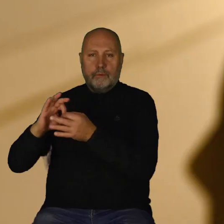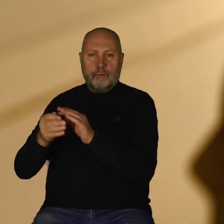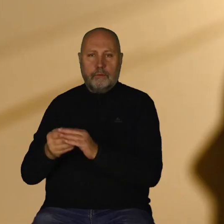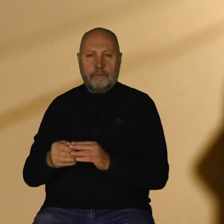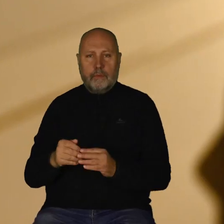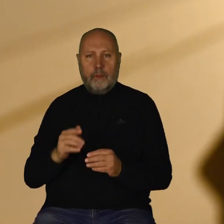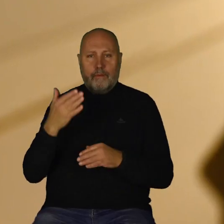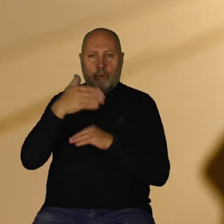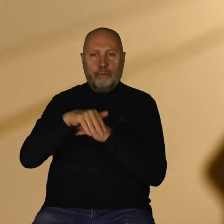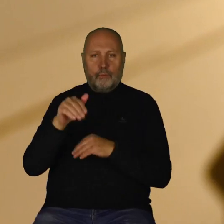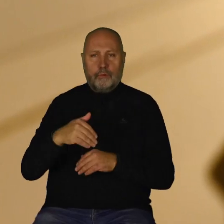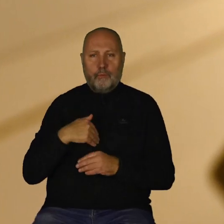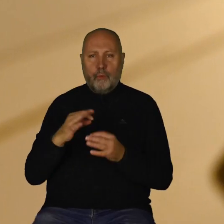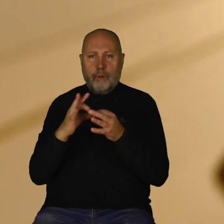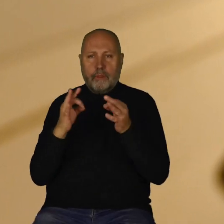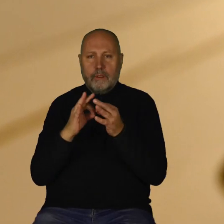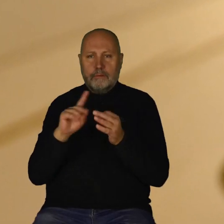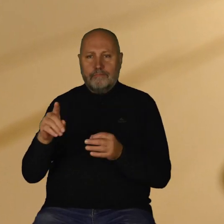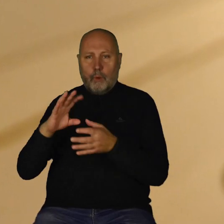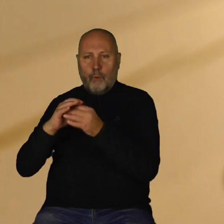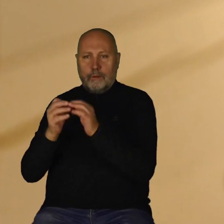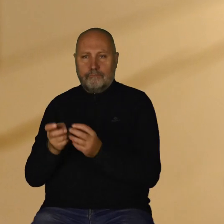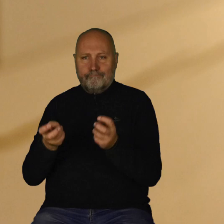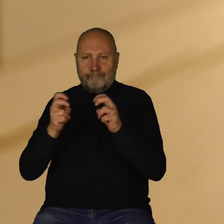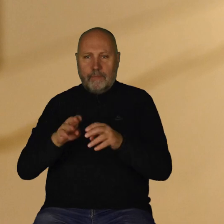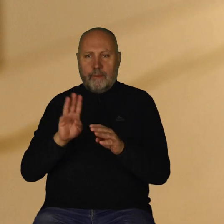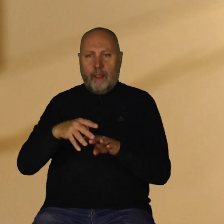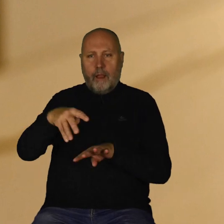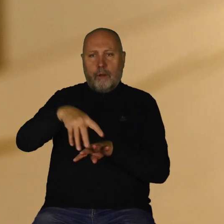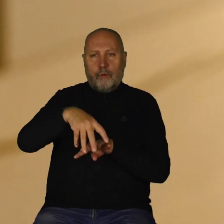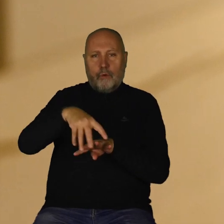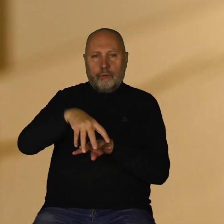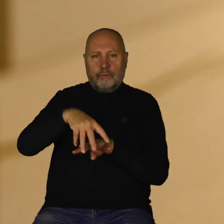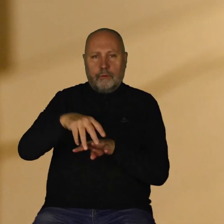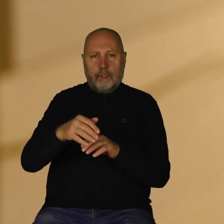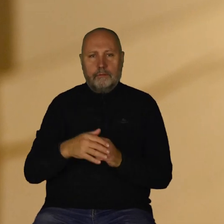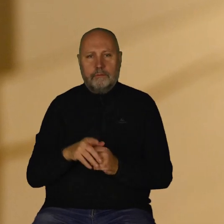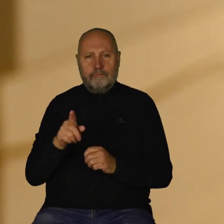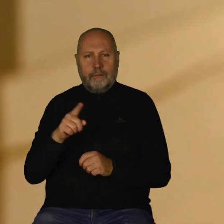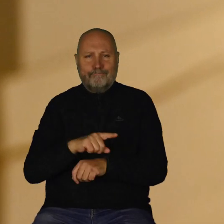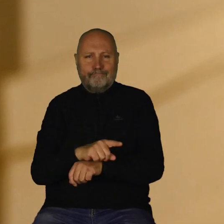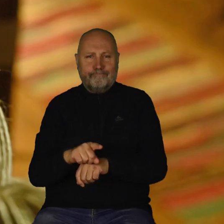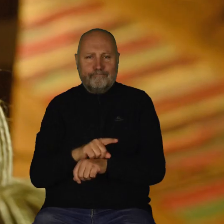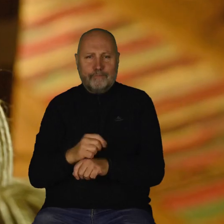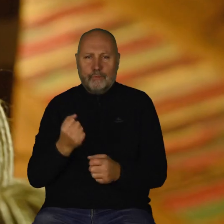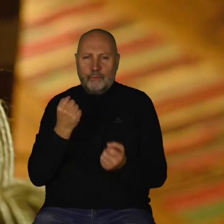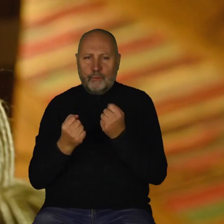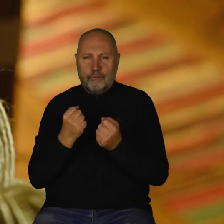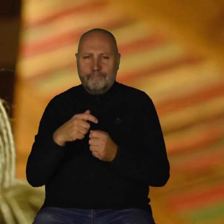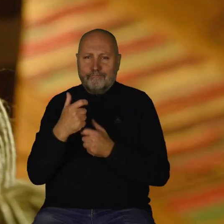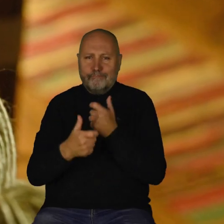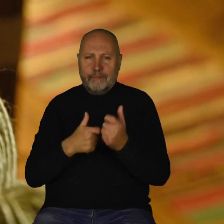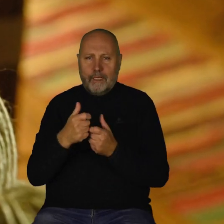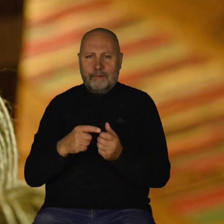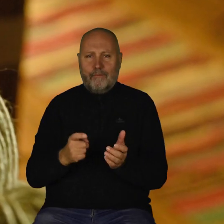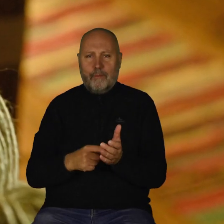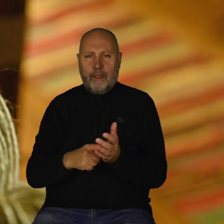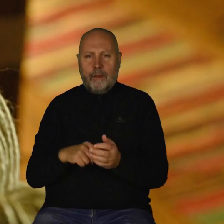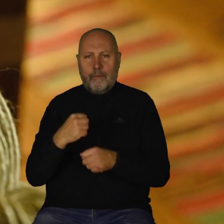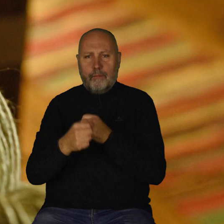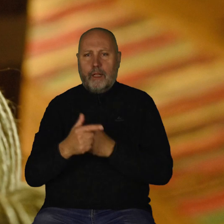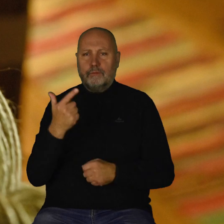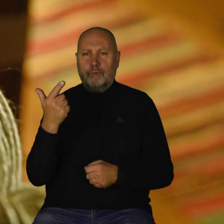łańcuch w końcu można było nitki z łańcucha założyć na krosn tkackie była to żmudna i